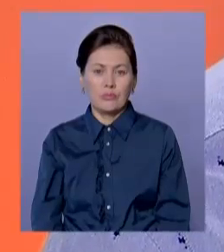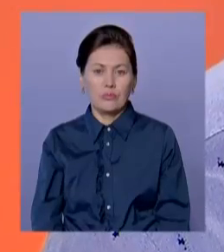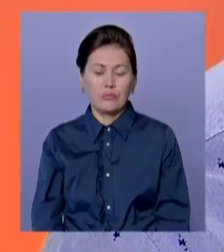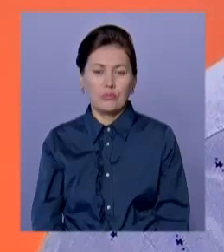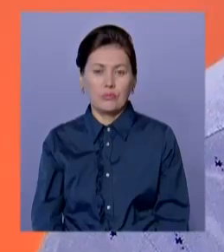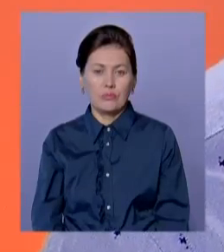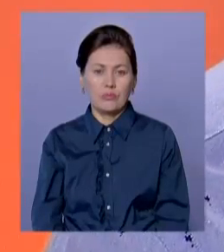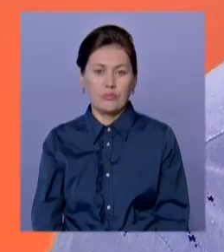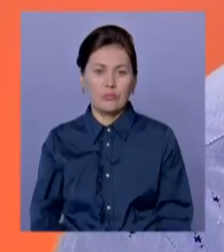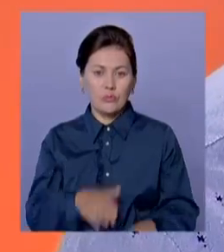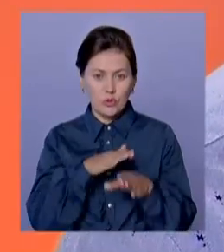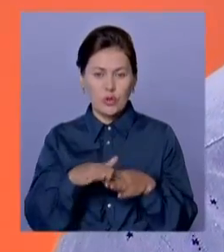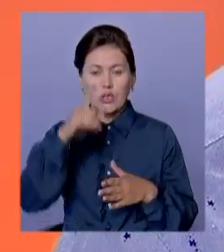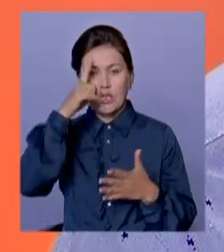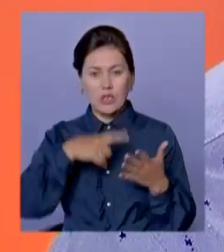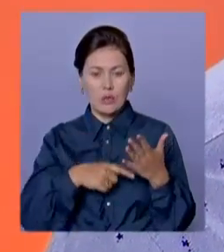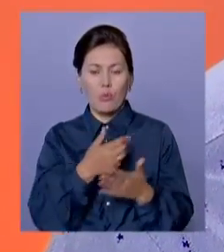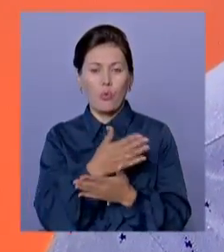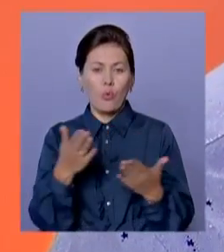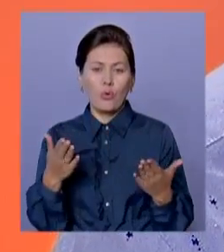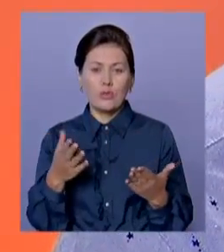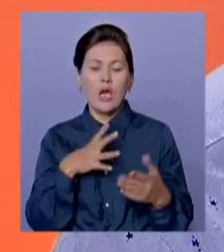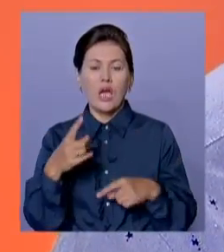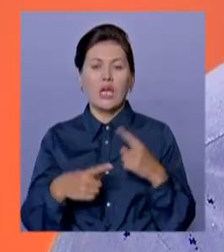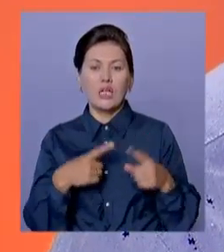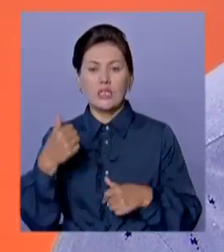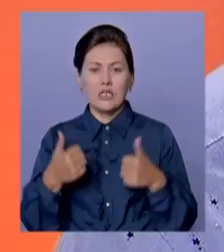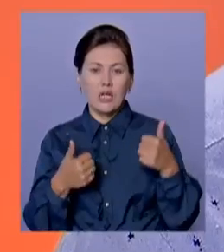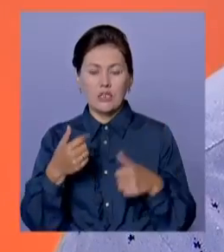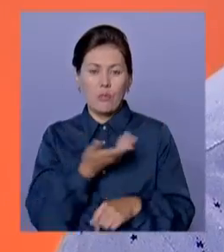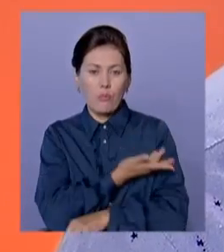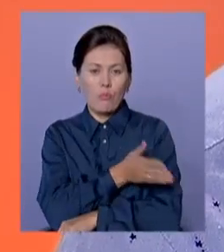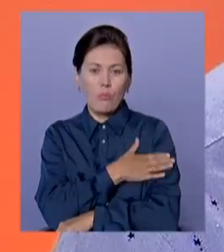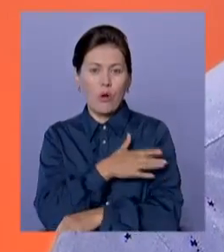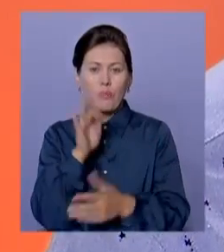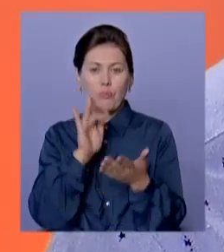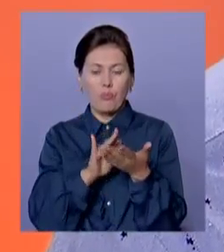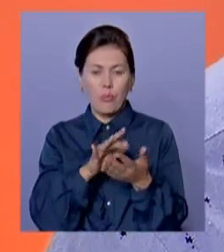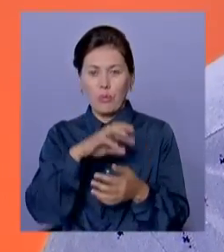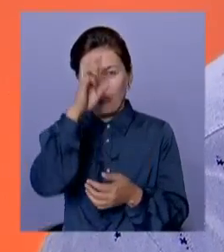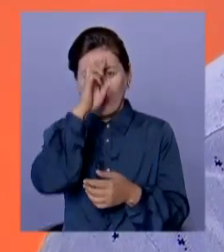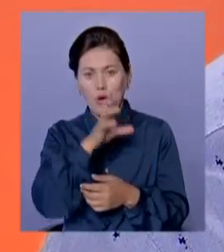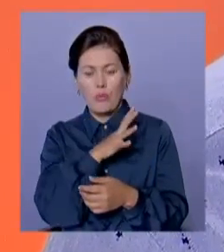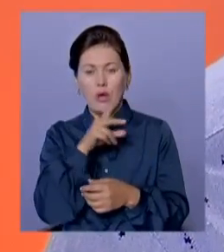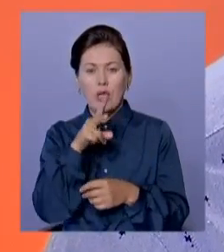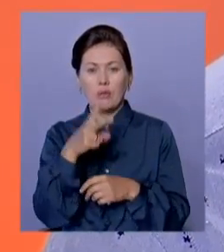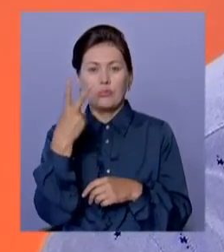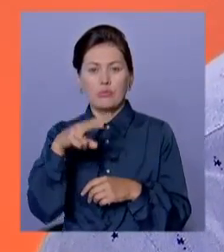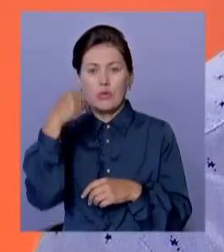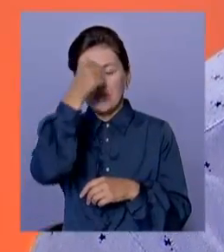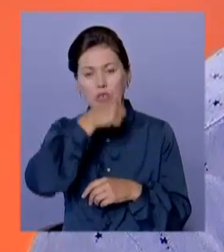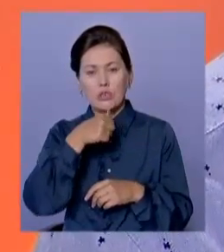Толықтай қатты сенем. Осы келесі жарыс ол Польша қаласында болады, Польша мемлекетінде 2020